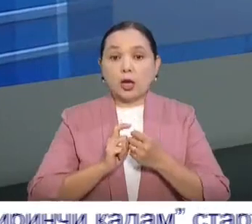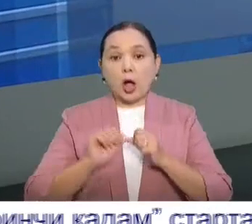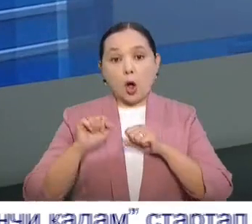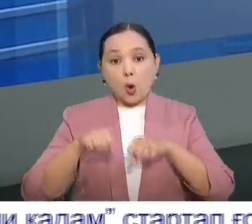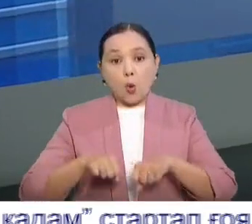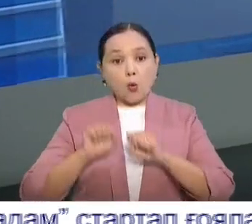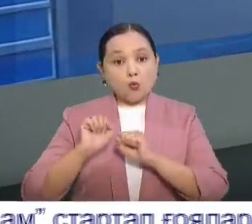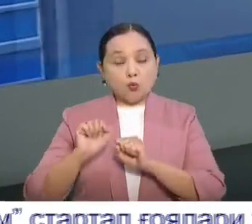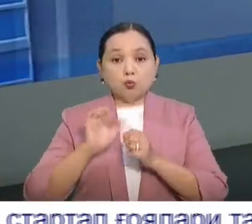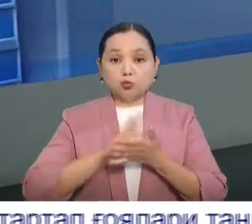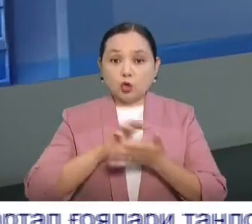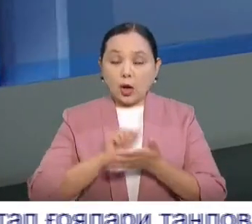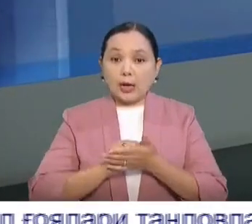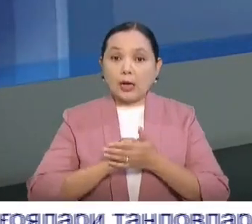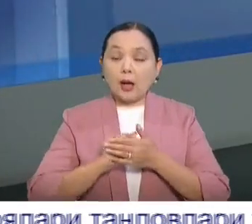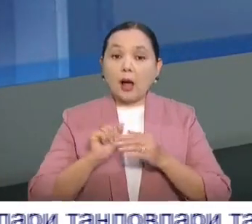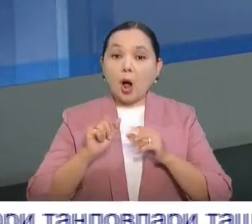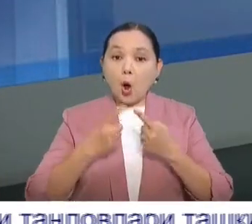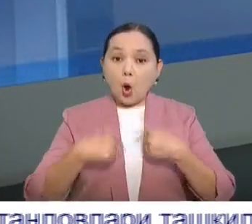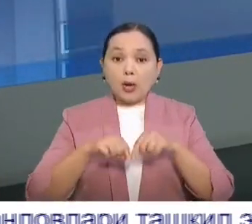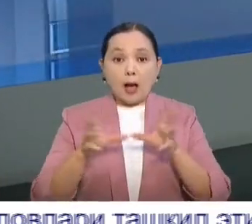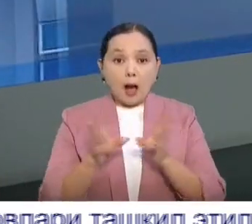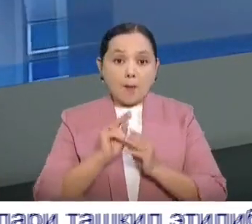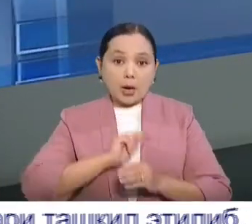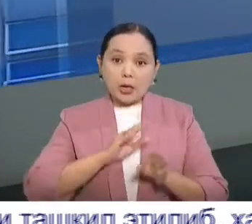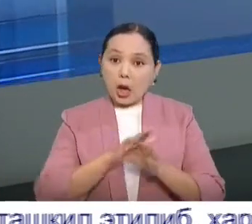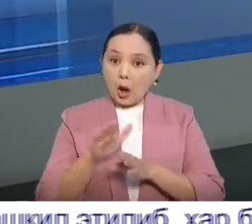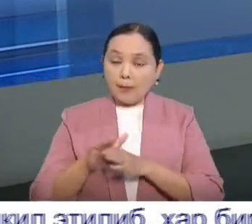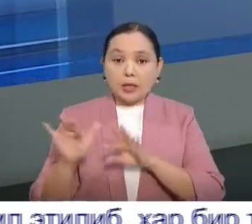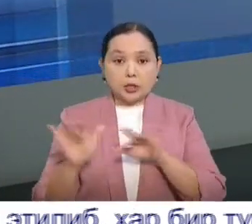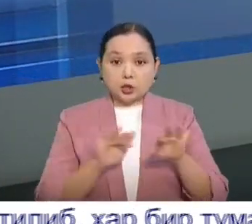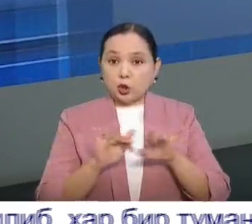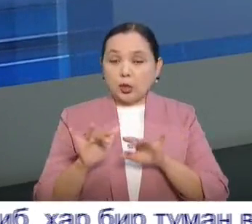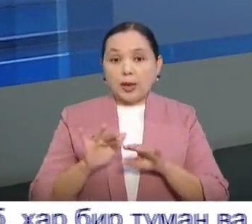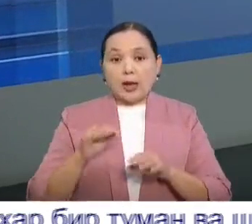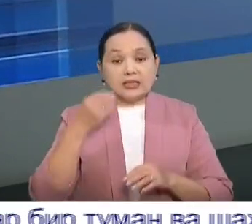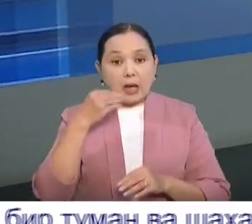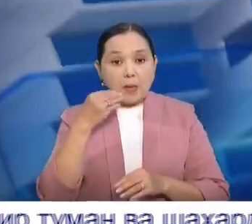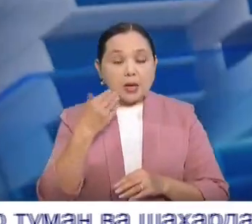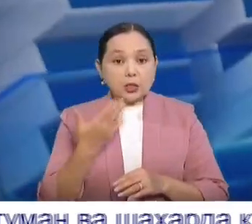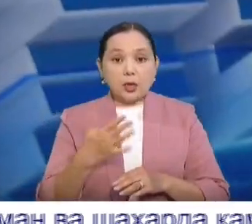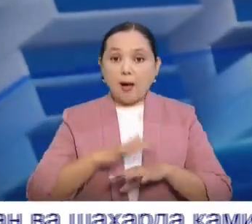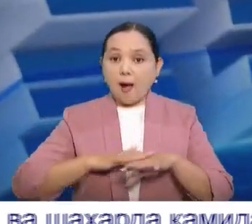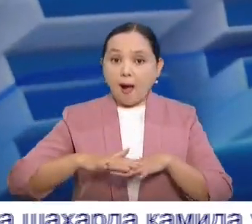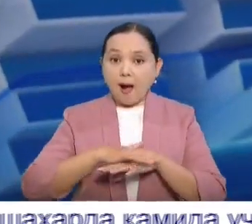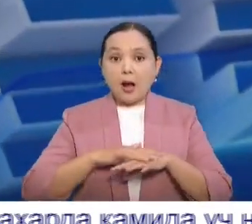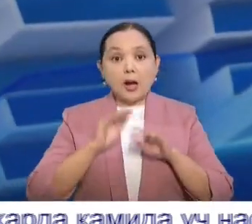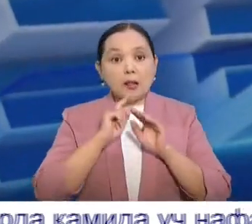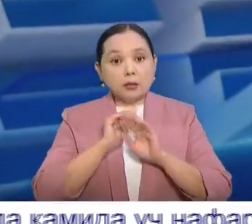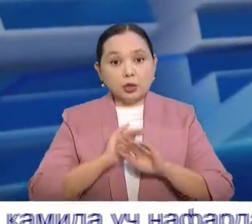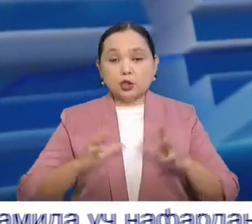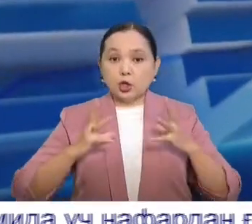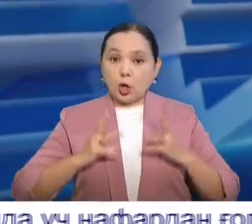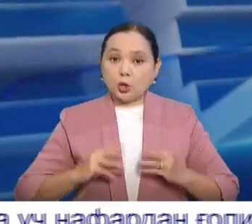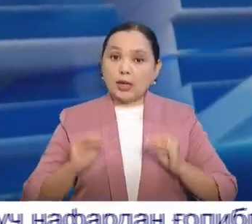oldini olishda huquqni muhofaza qiluvchi organlarning hamkorlikda amalga oshirilayotgan chora-tadbirlar samaradorligi, aholi tinchligi va